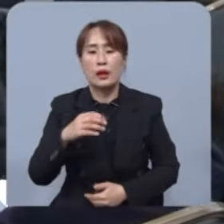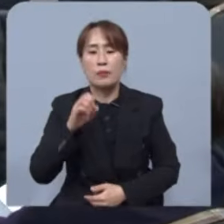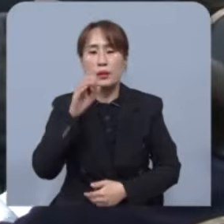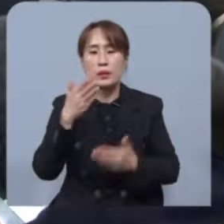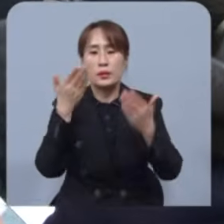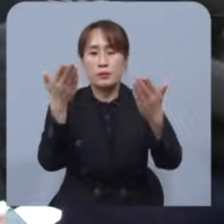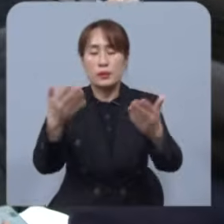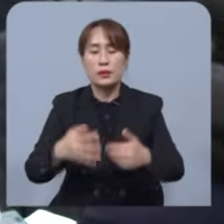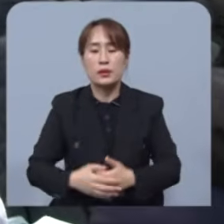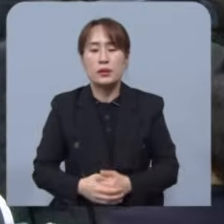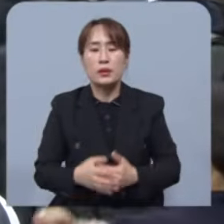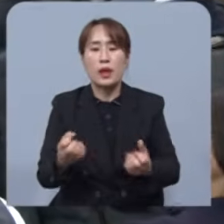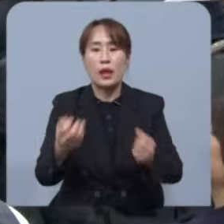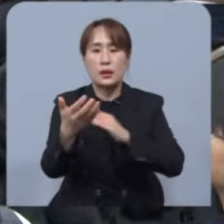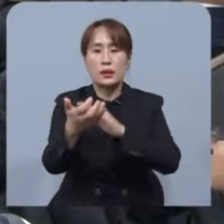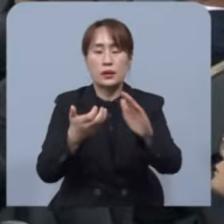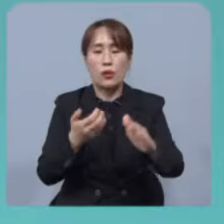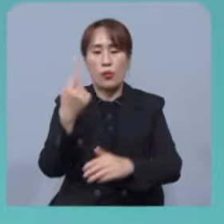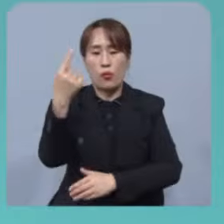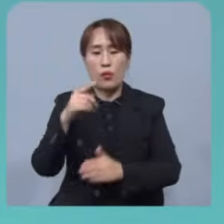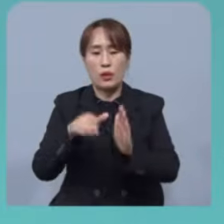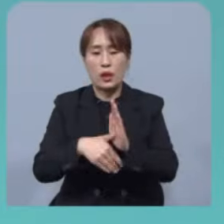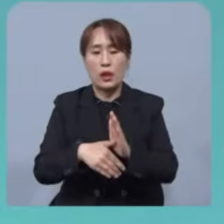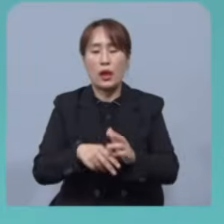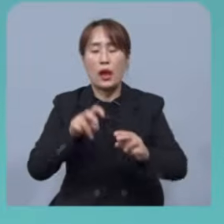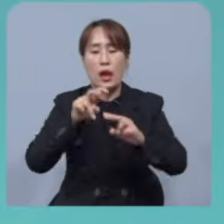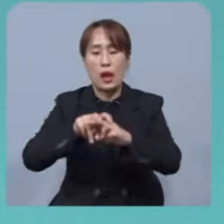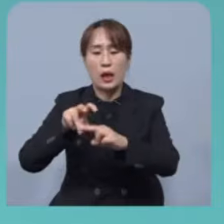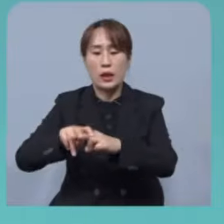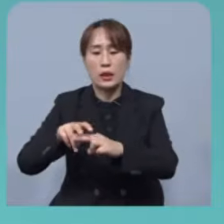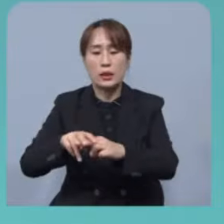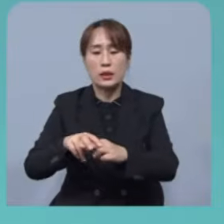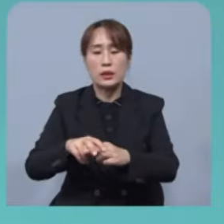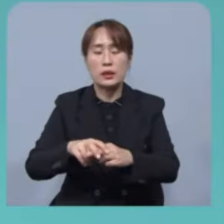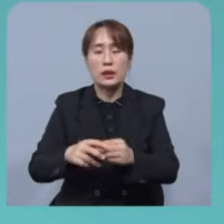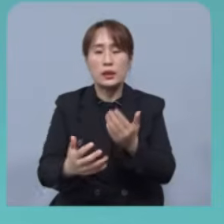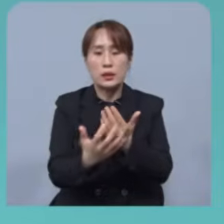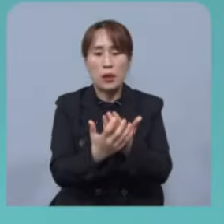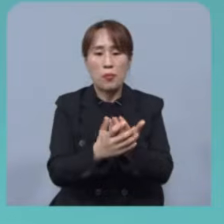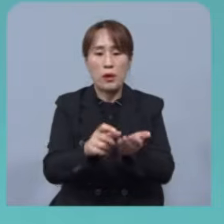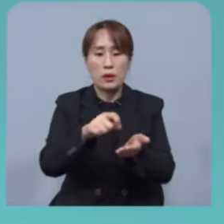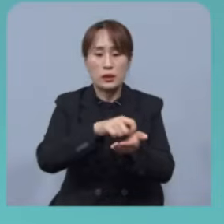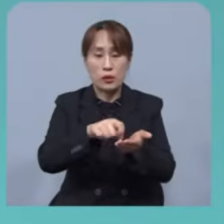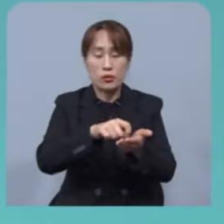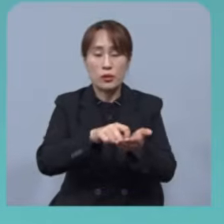말씀드렸지만 저희가 그 행사장 들어오실 때도 그리고 앉으신 자리에도 서면 제안서 비치해